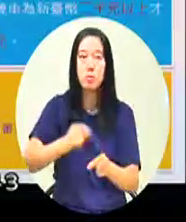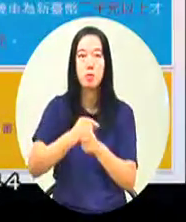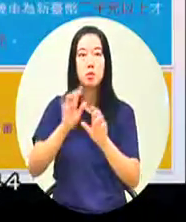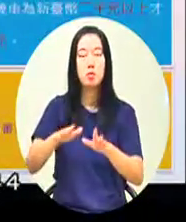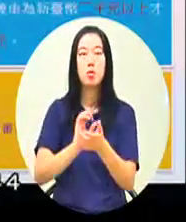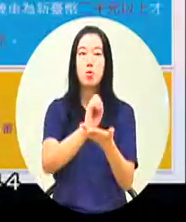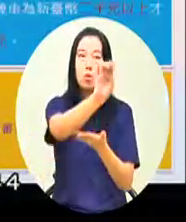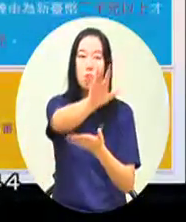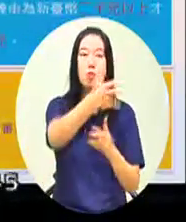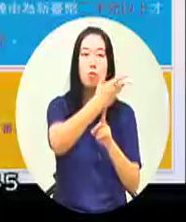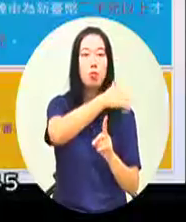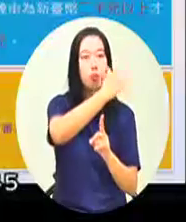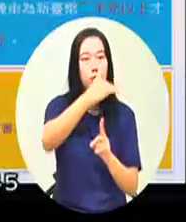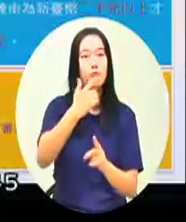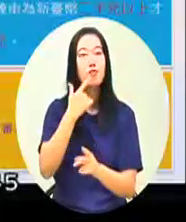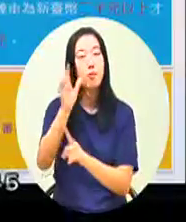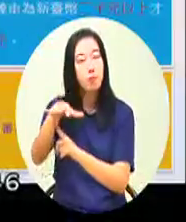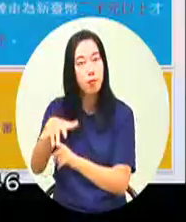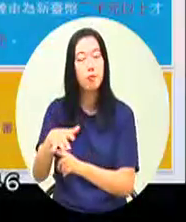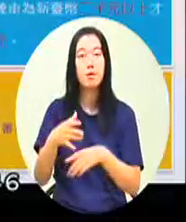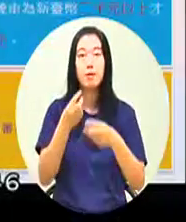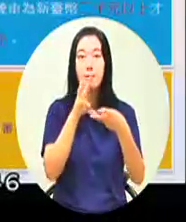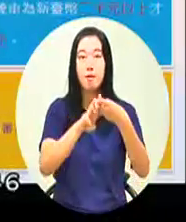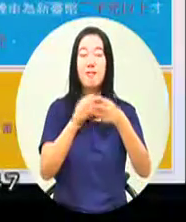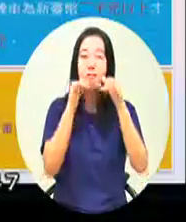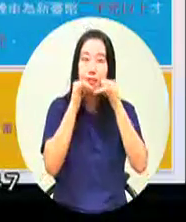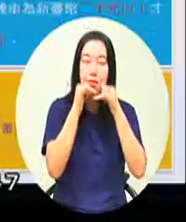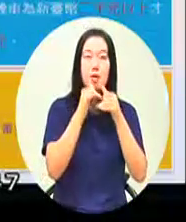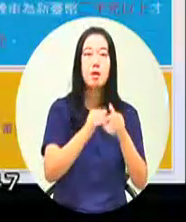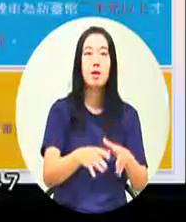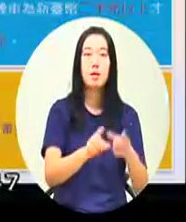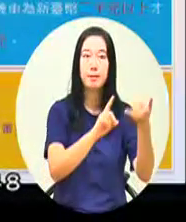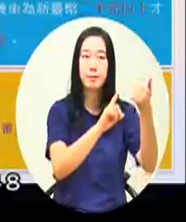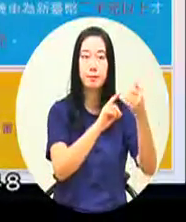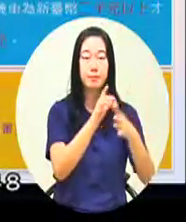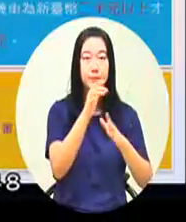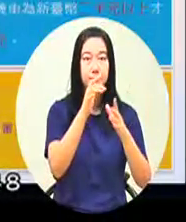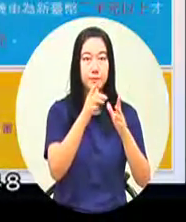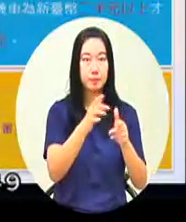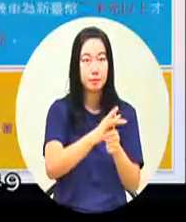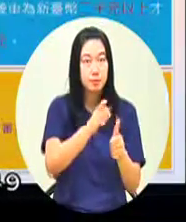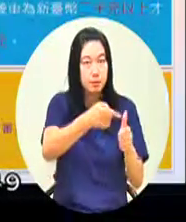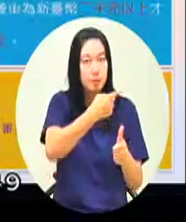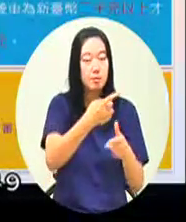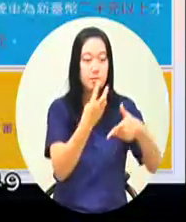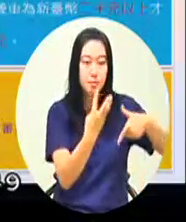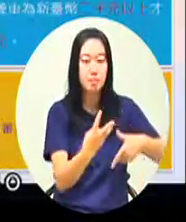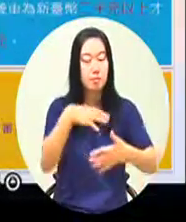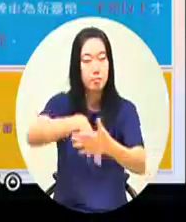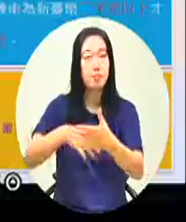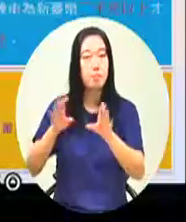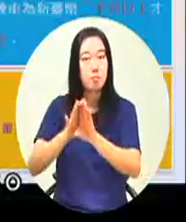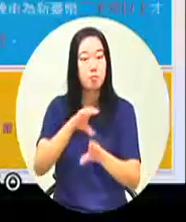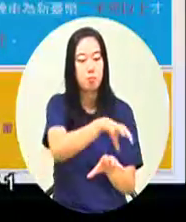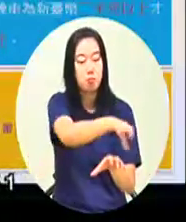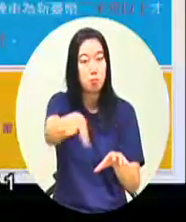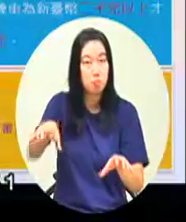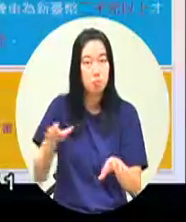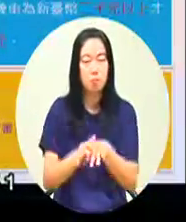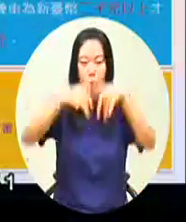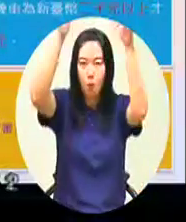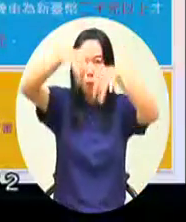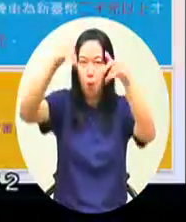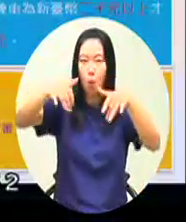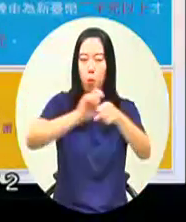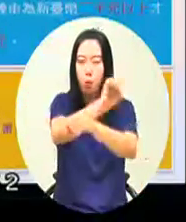山美浓、田寮，还有甲仙内门、山林等区，那这些区域都有12小时的这个强